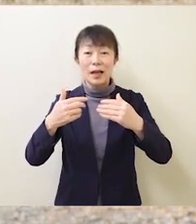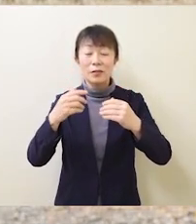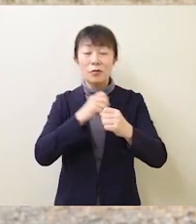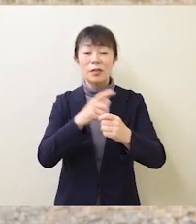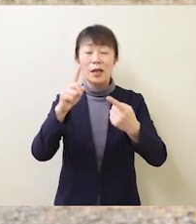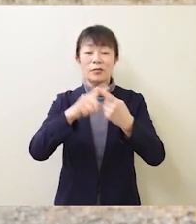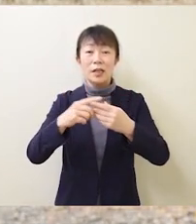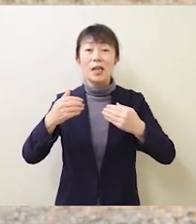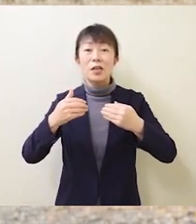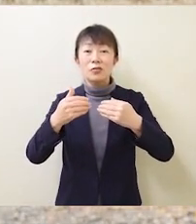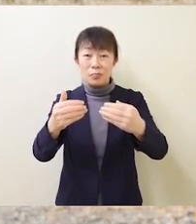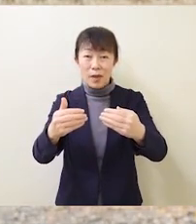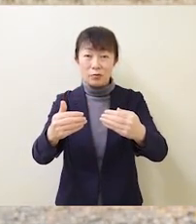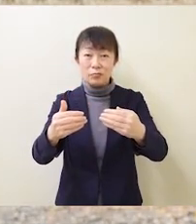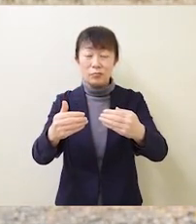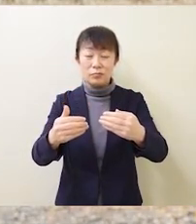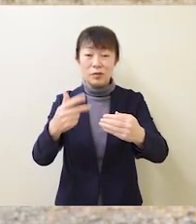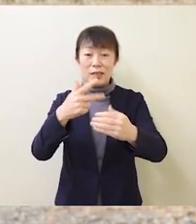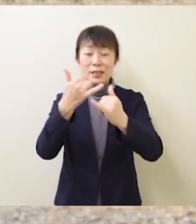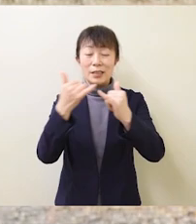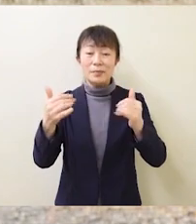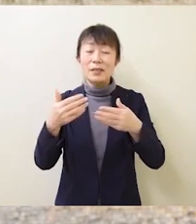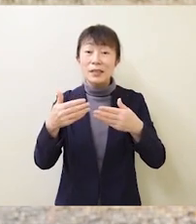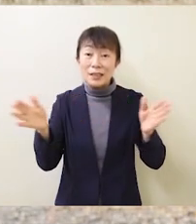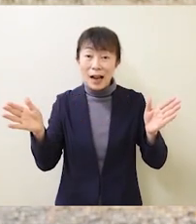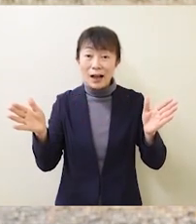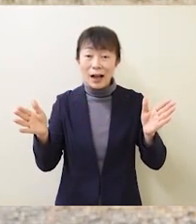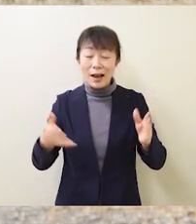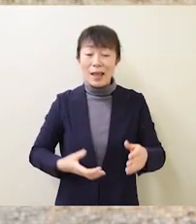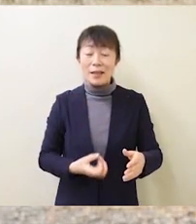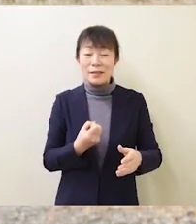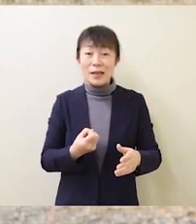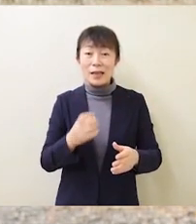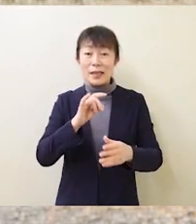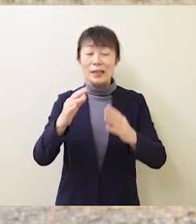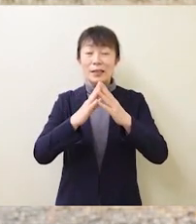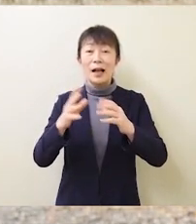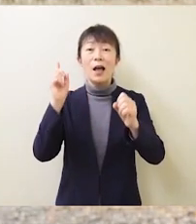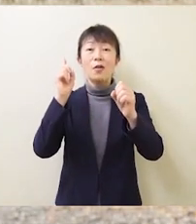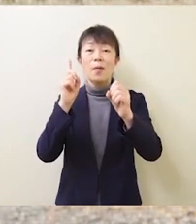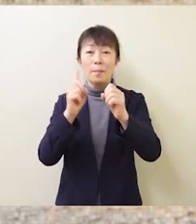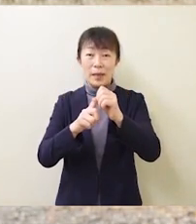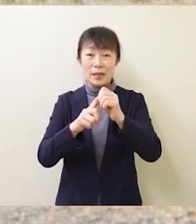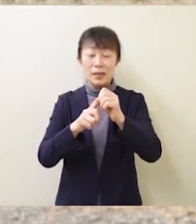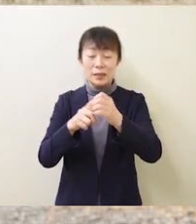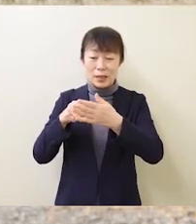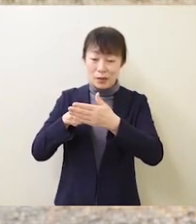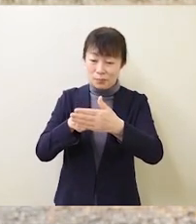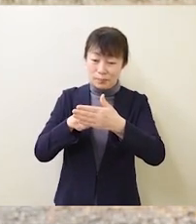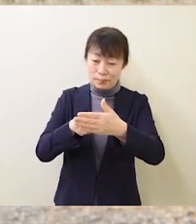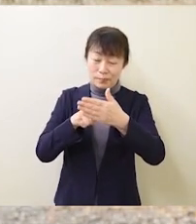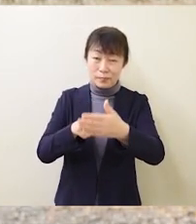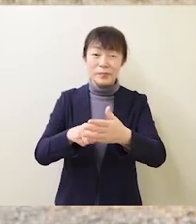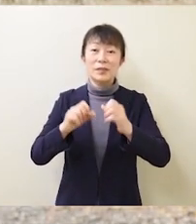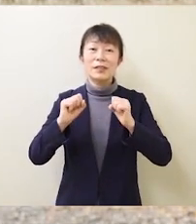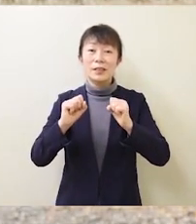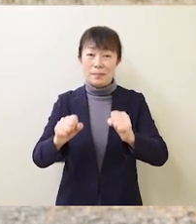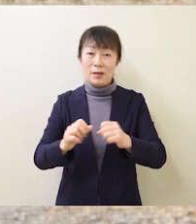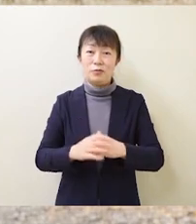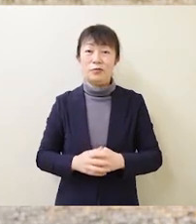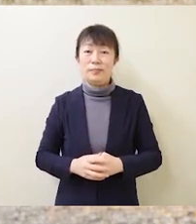的に進めることにより、市民に開かれ信頼される議会を目指し、不断の努力を重ねてまいります